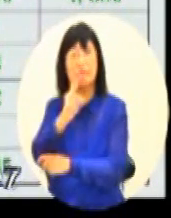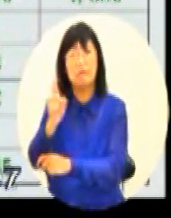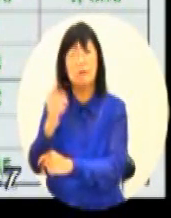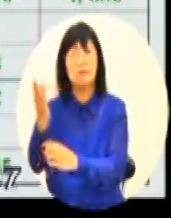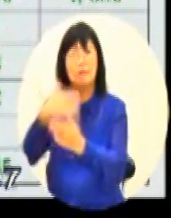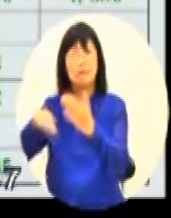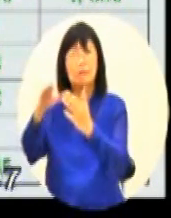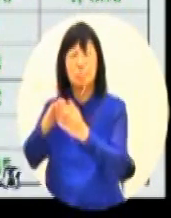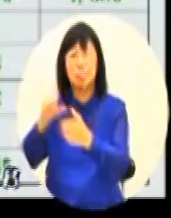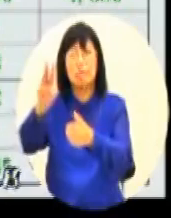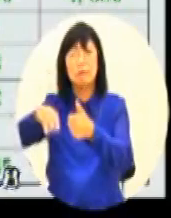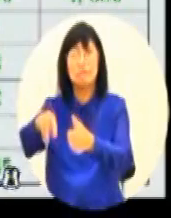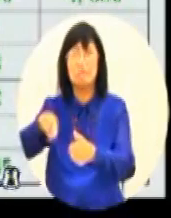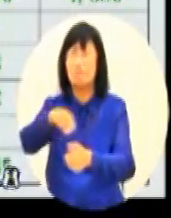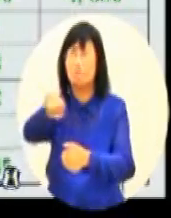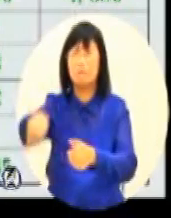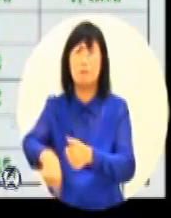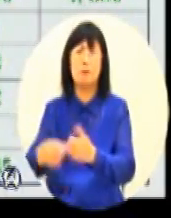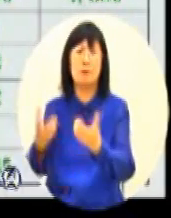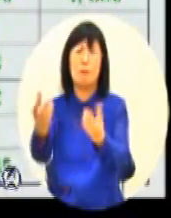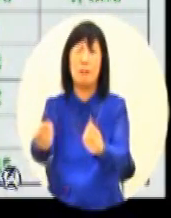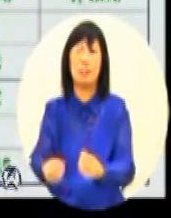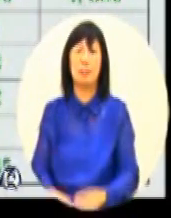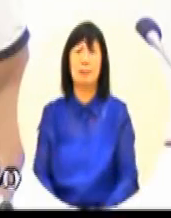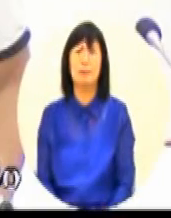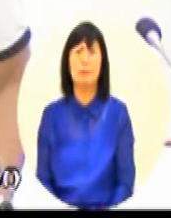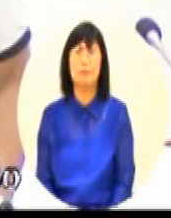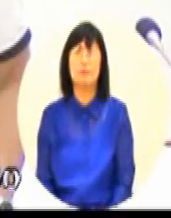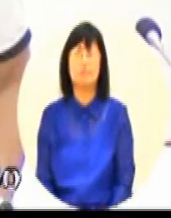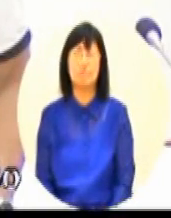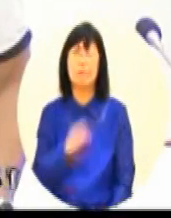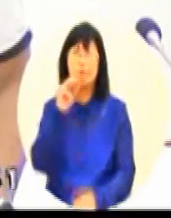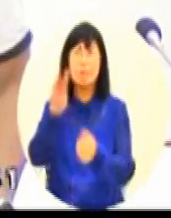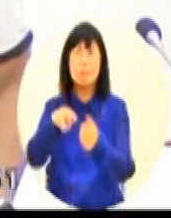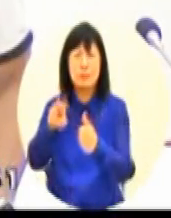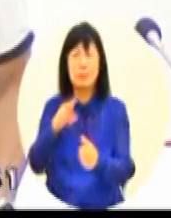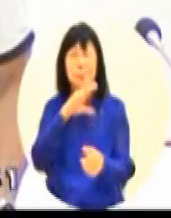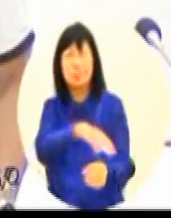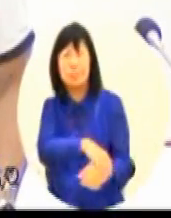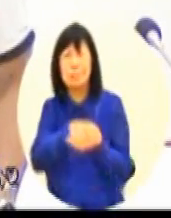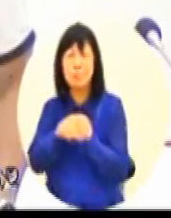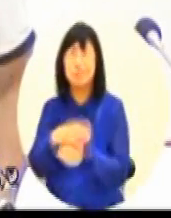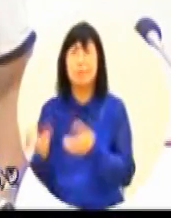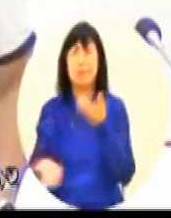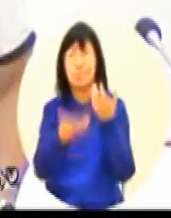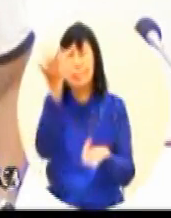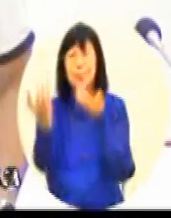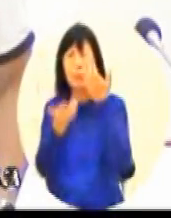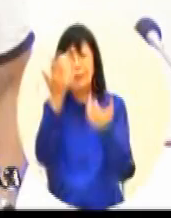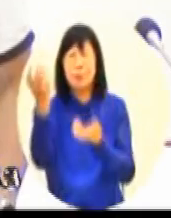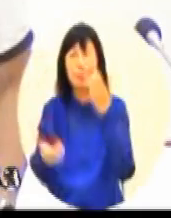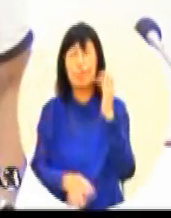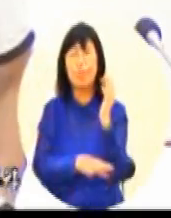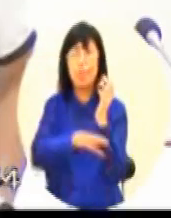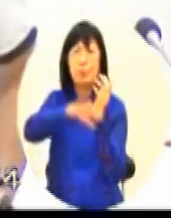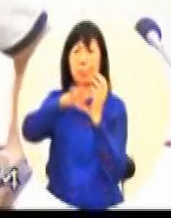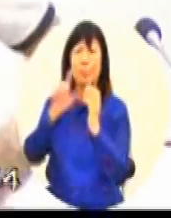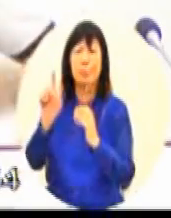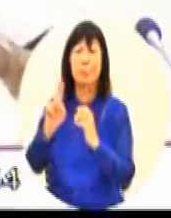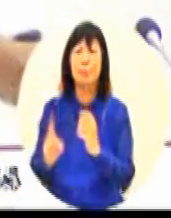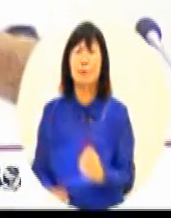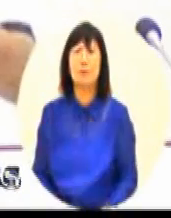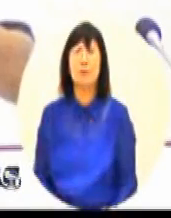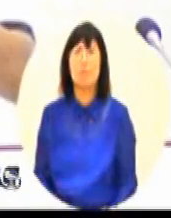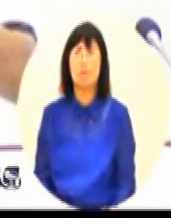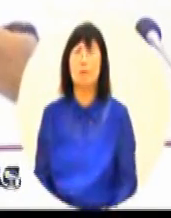敢有训练这個，这无你训练这個啊？他是训练是救灾啊，敢有你训练这個呢？我拜托